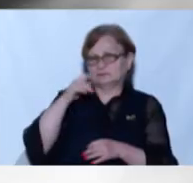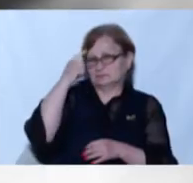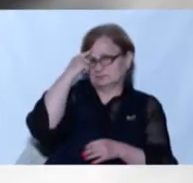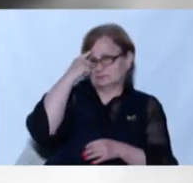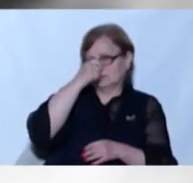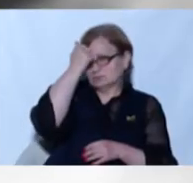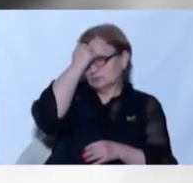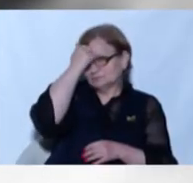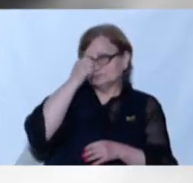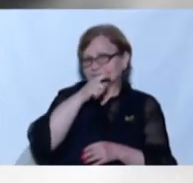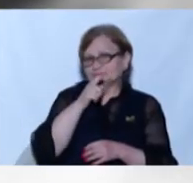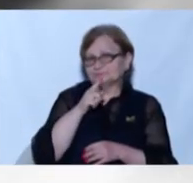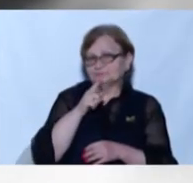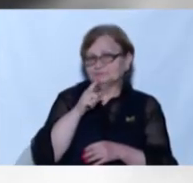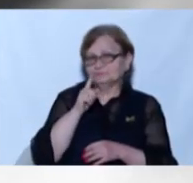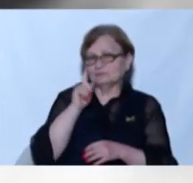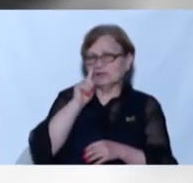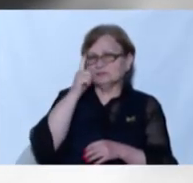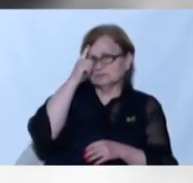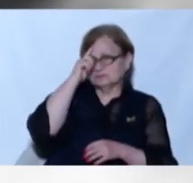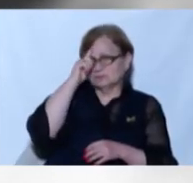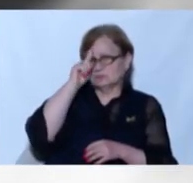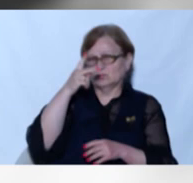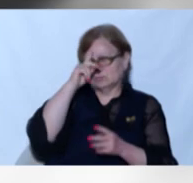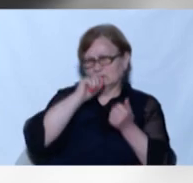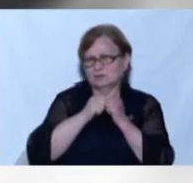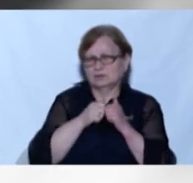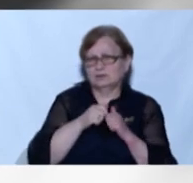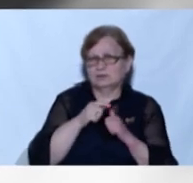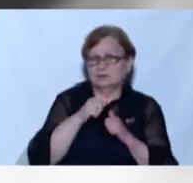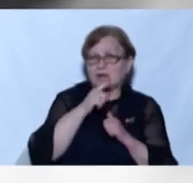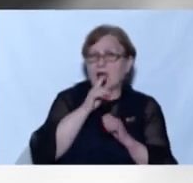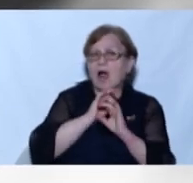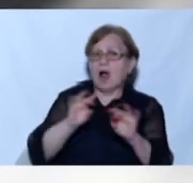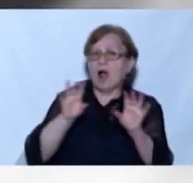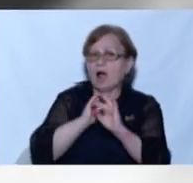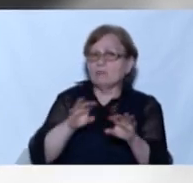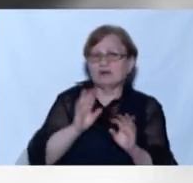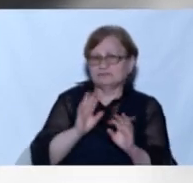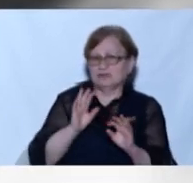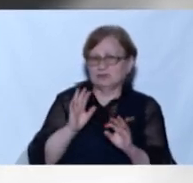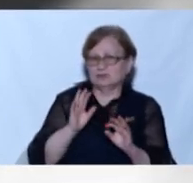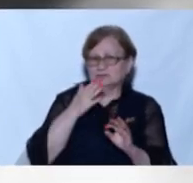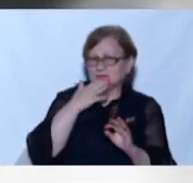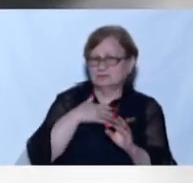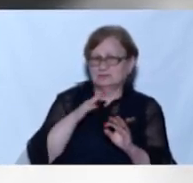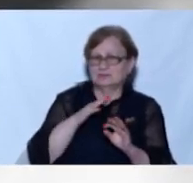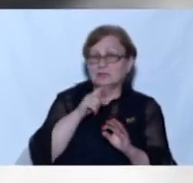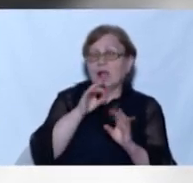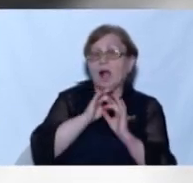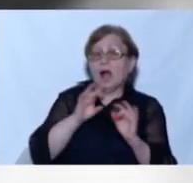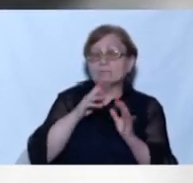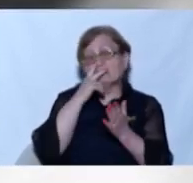გიჩვენა ნიკო ლორთქიფანიძემ. ერთი რამ დაიმახსოვრეთ, ნიკო ლორთქიფანიძე ამბავს არ გიყვება. ნიკო ლორთქიფანიძე ამბავს